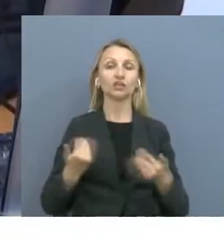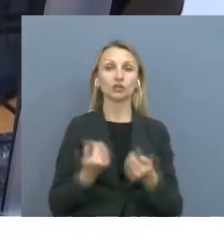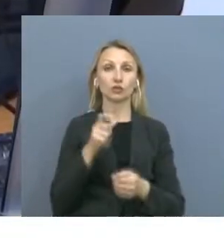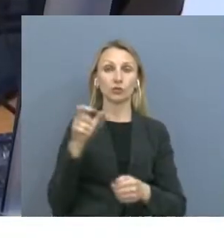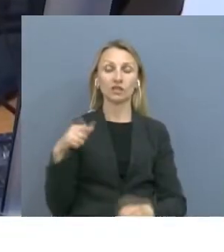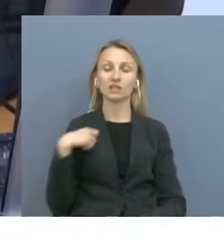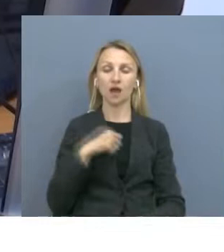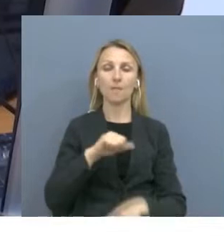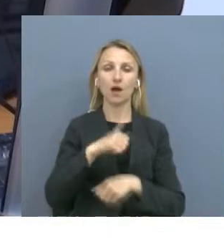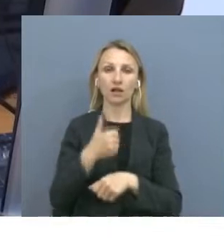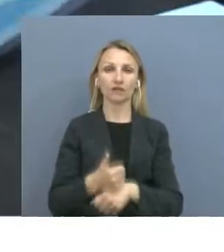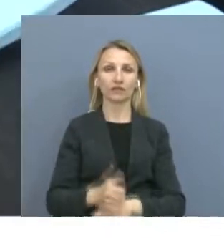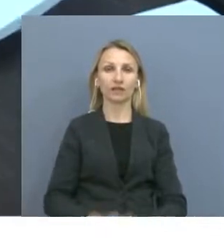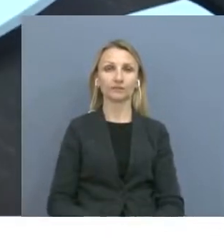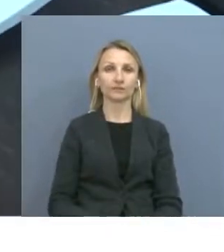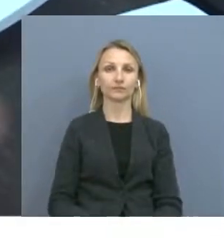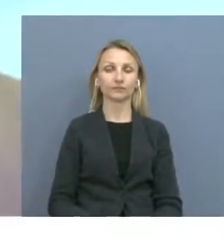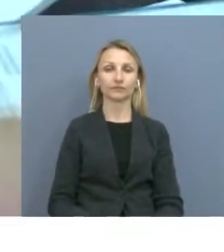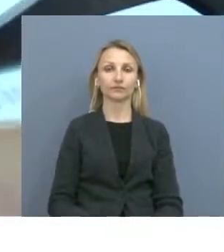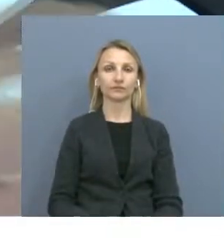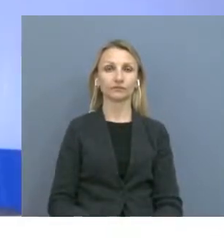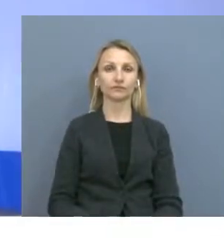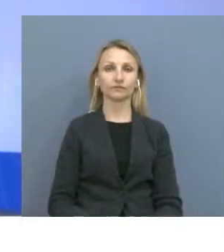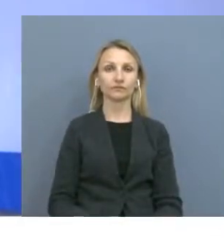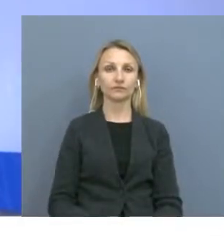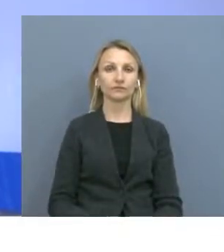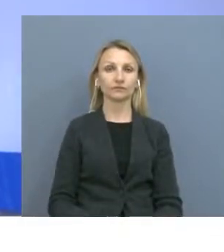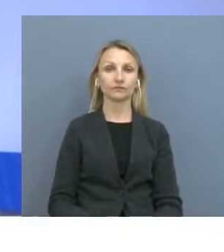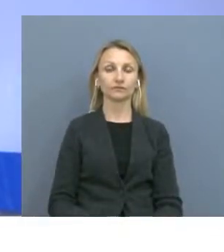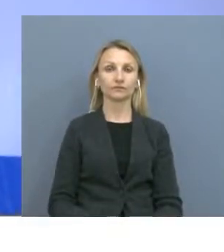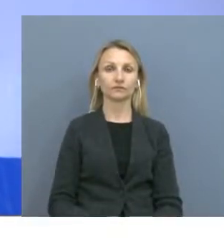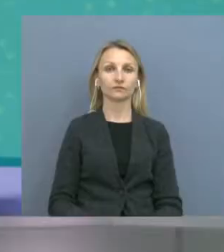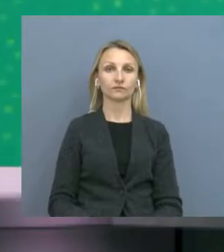главе угла. Саня Кубжасарова, Павел Соловьев, Кокше, Ахпарат.